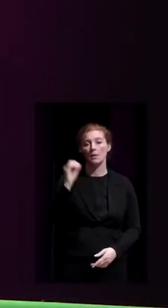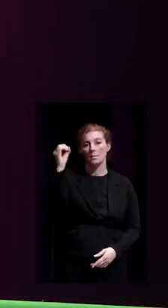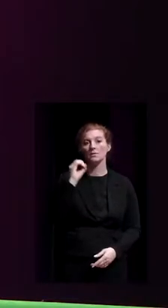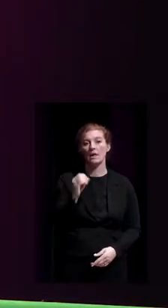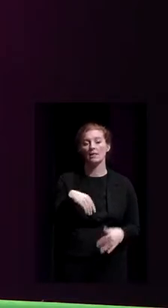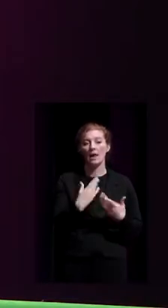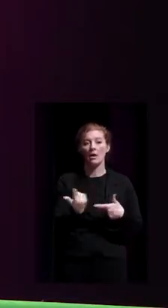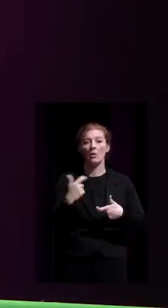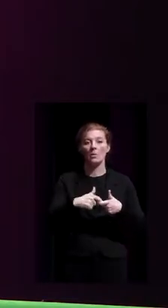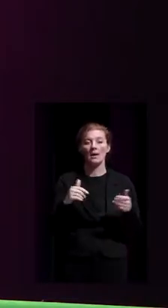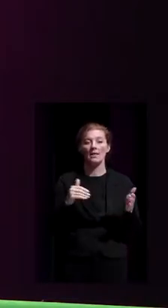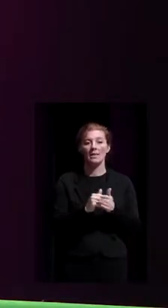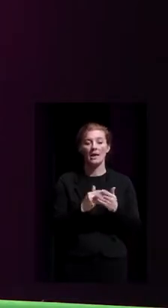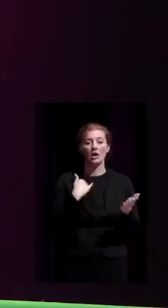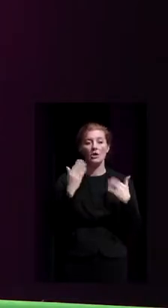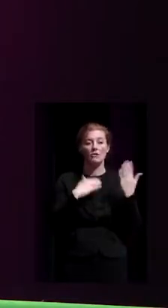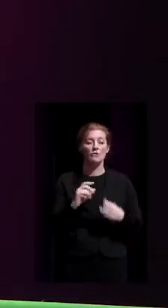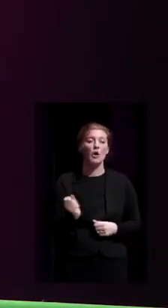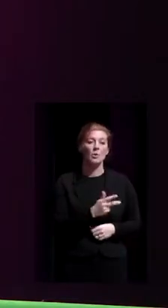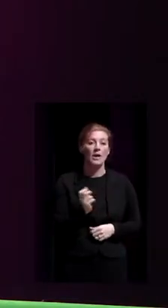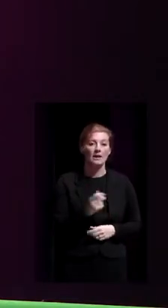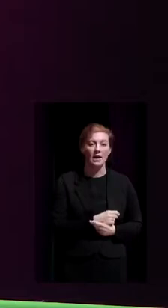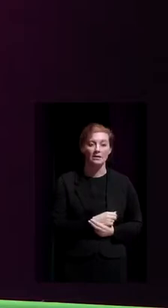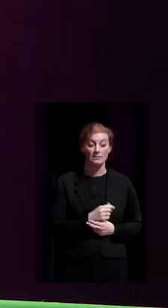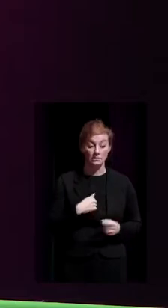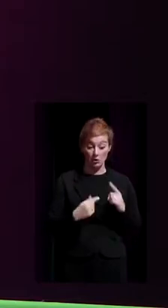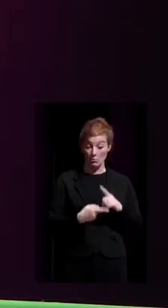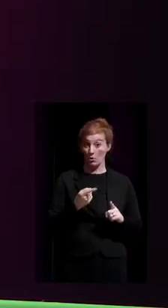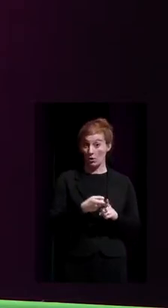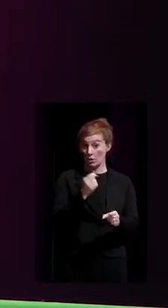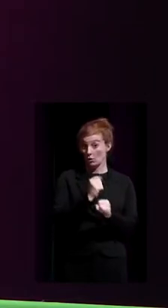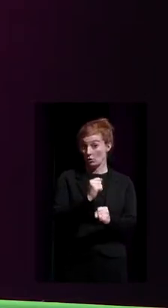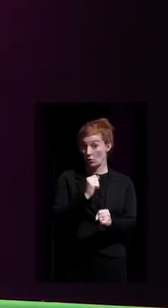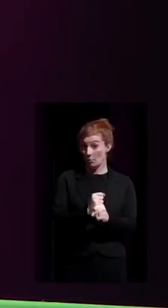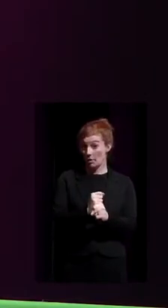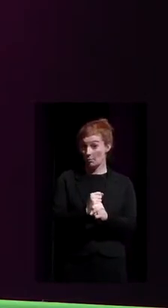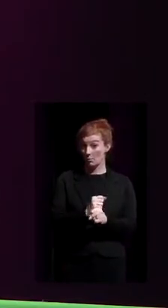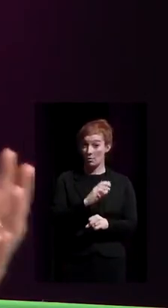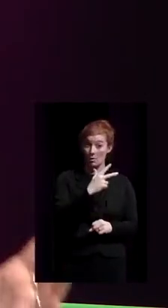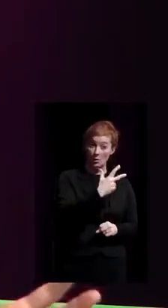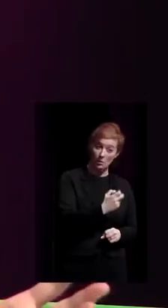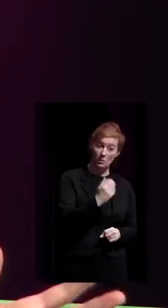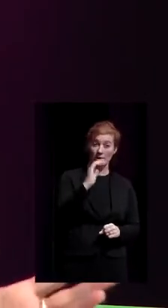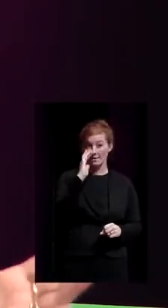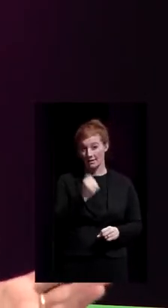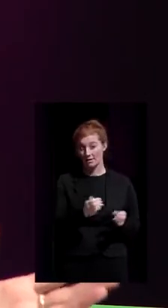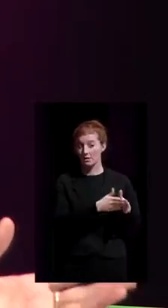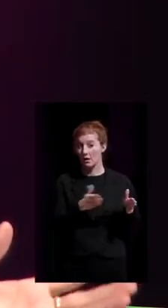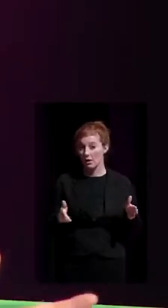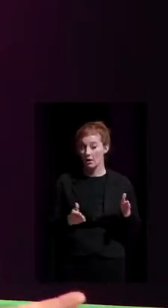är orsakat av luftföroreningar. När jag började jobba då för 80-90-talet så var det huvudsakligen